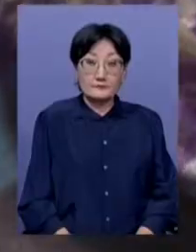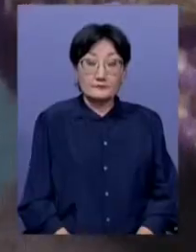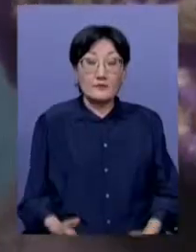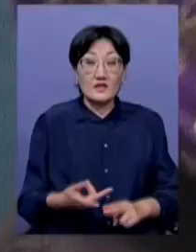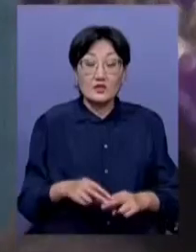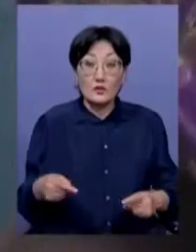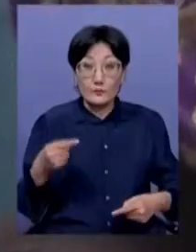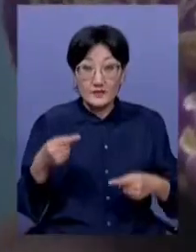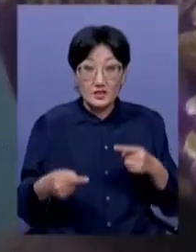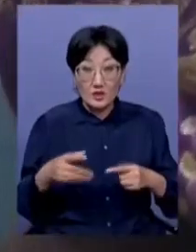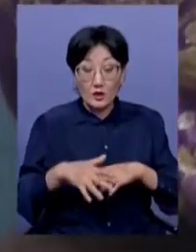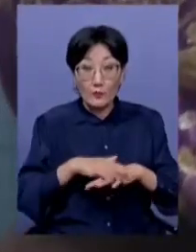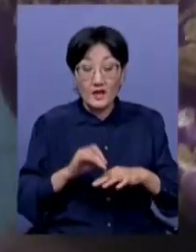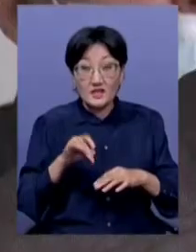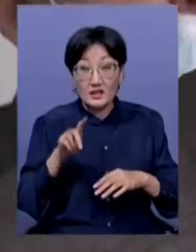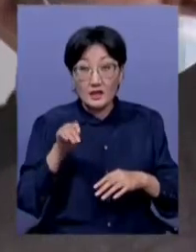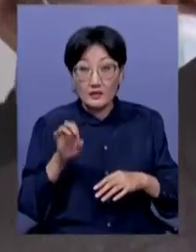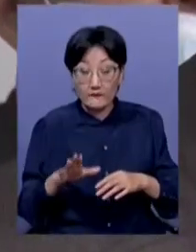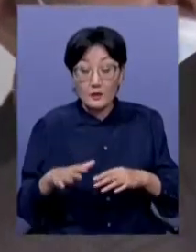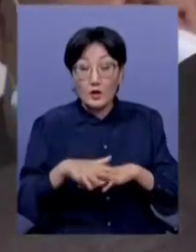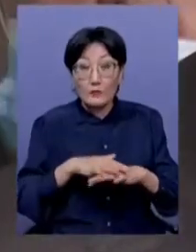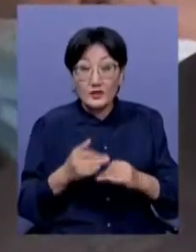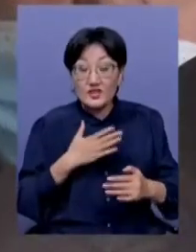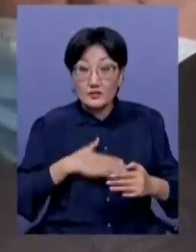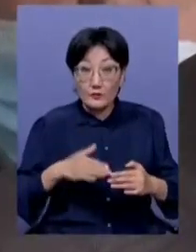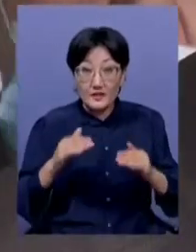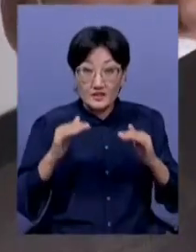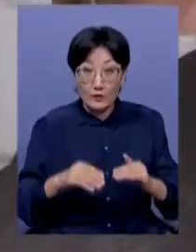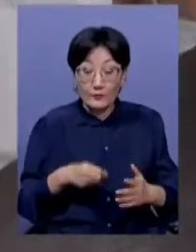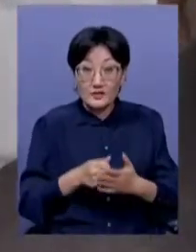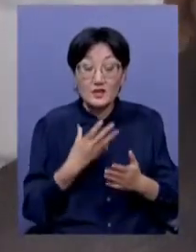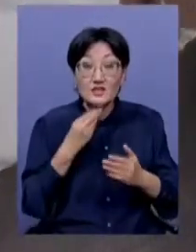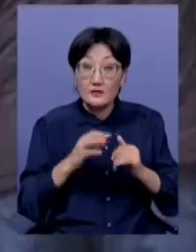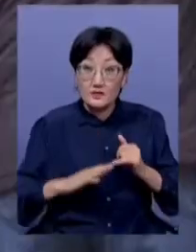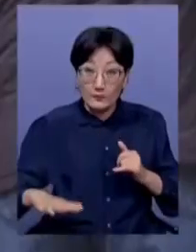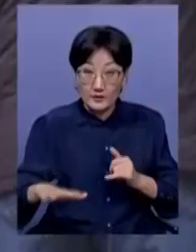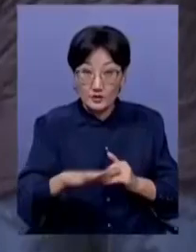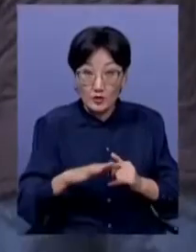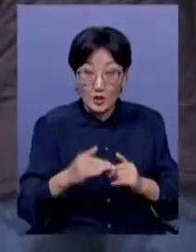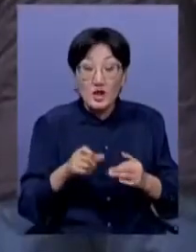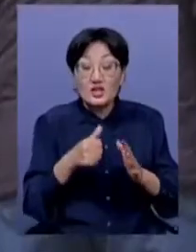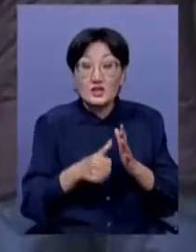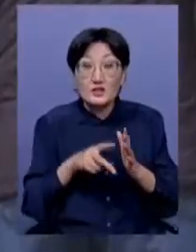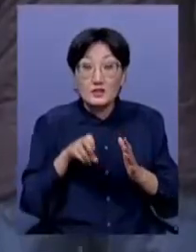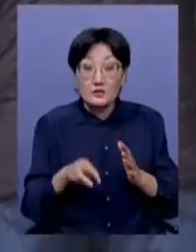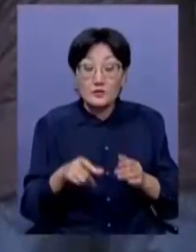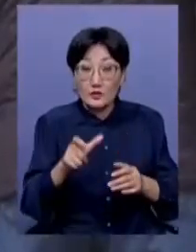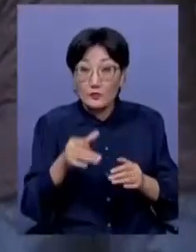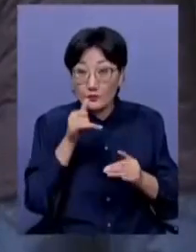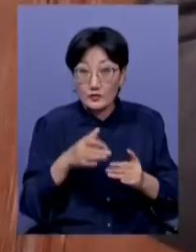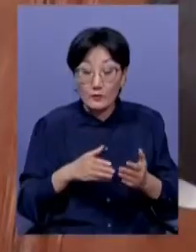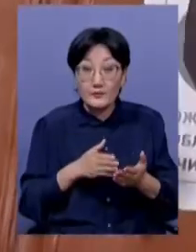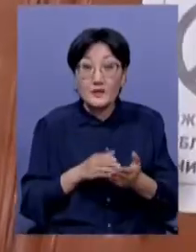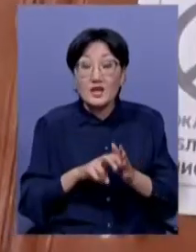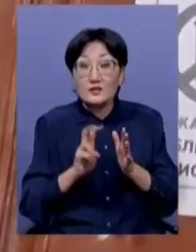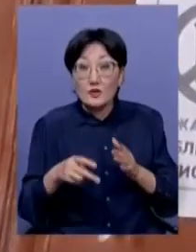Это крик души жителей села Золотая Нива. Сельчане крайне недовольны низкой платой за свои земельные паи. Вот уже 16 лет люди не могут выйти из